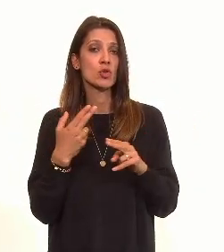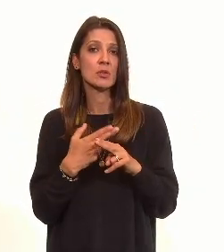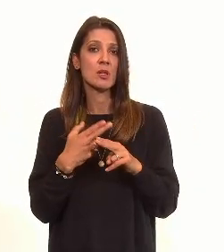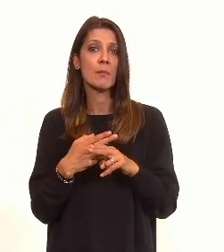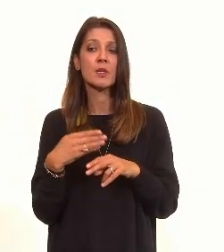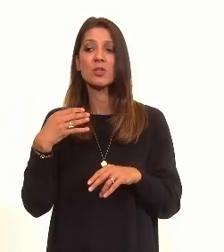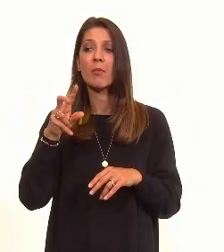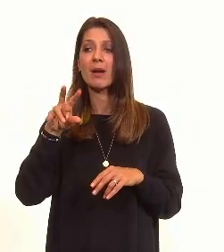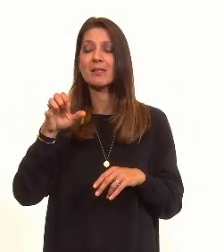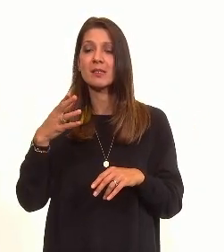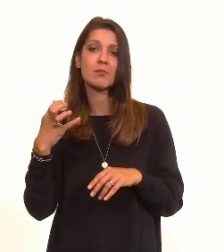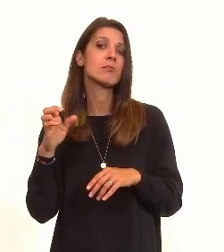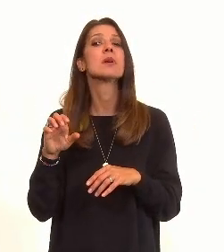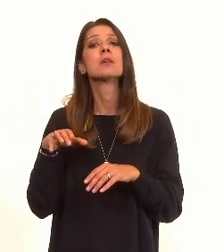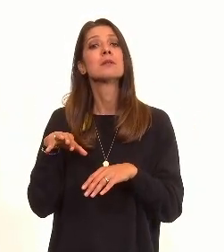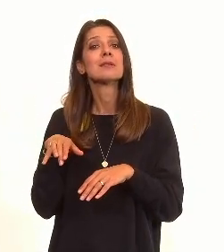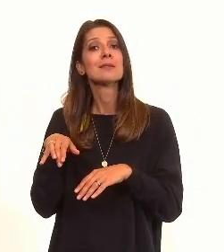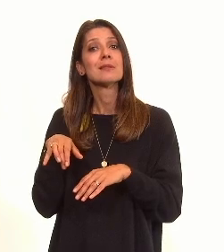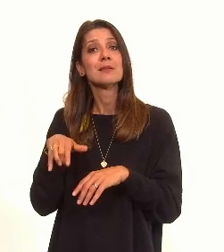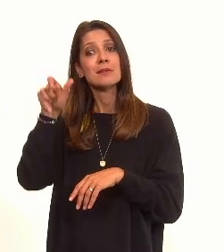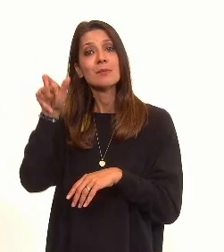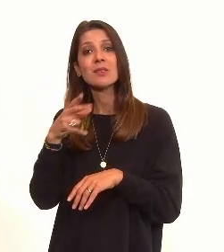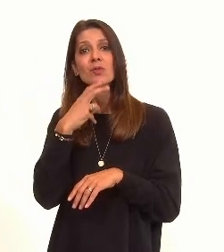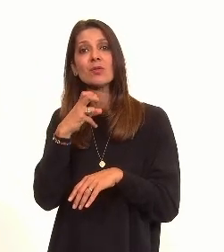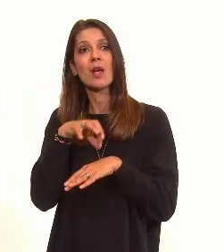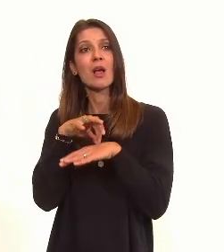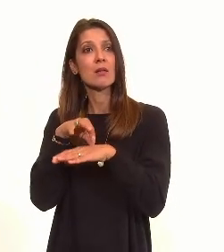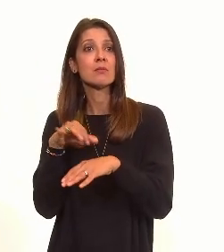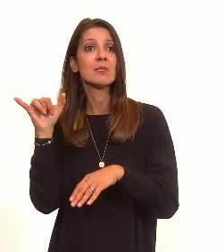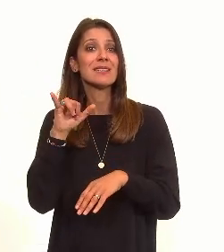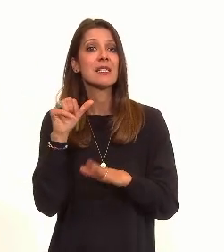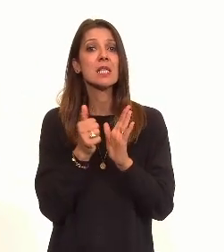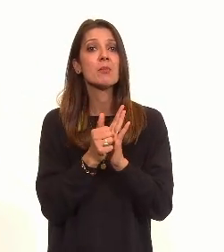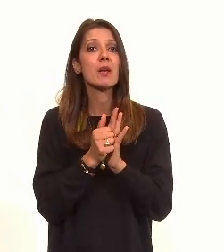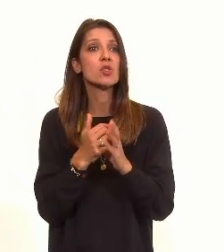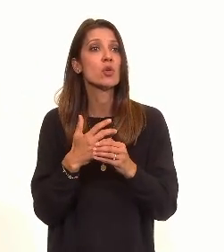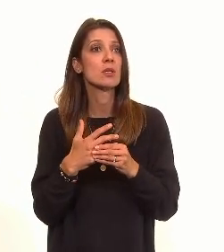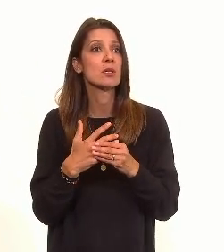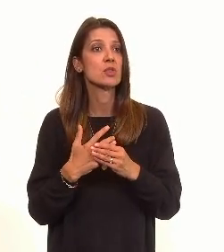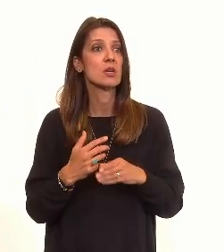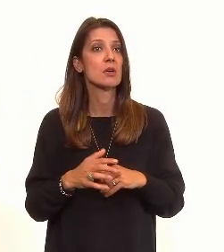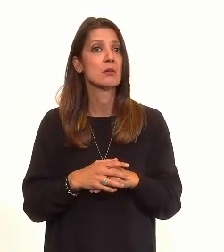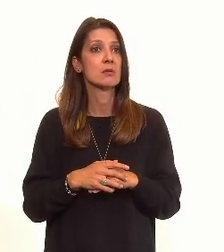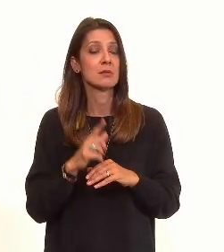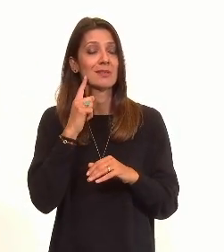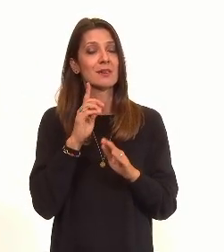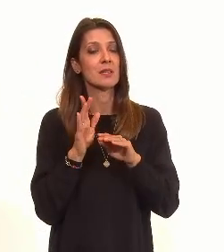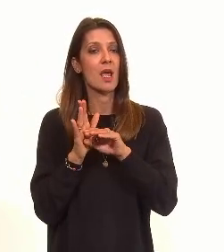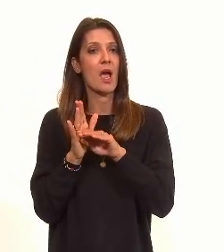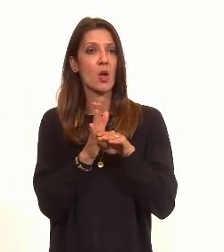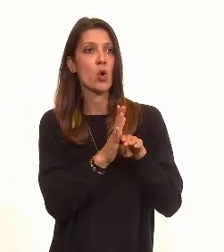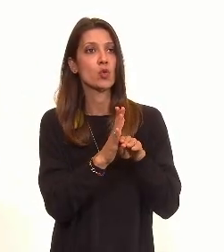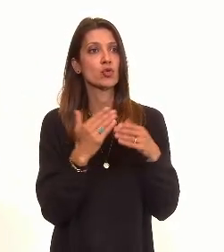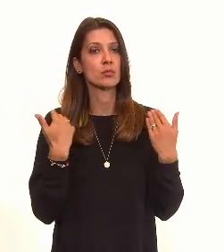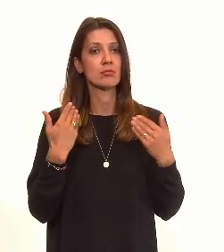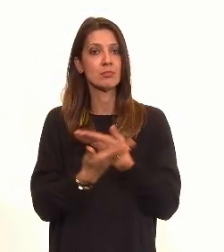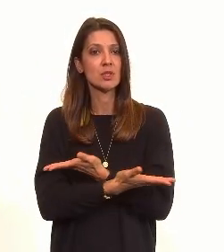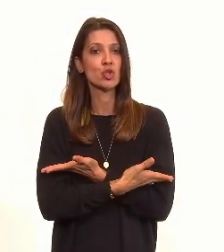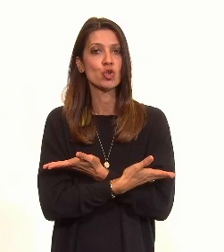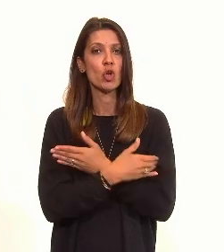de formation à destination, que ce soit des personnes en situation de handicap et aussi de professionnels de différents domaines. Et bien sûr, dans les